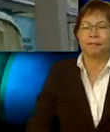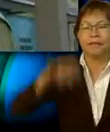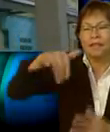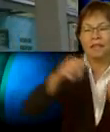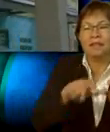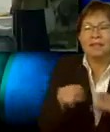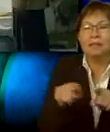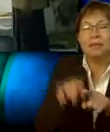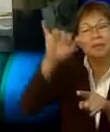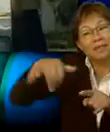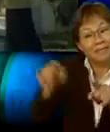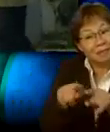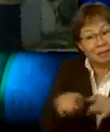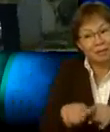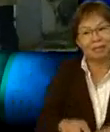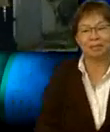Sama-sama.